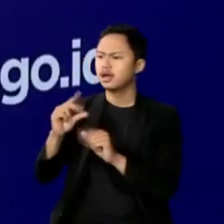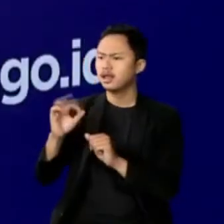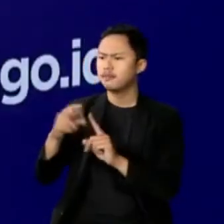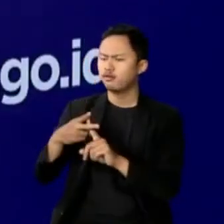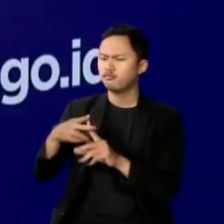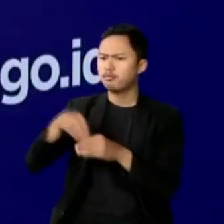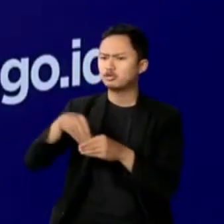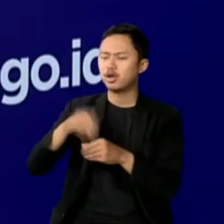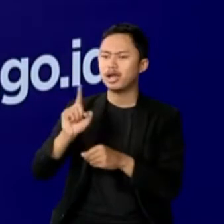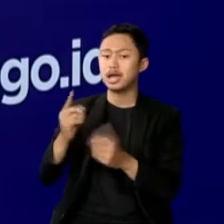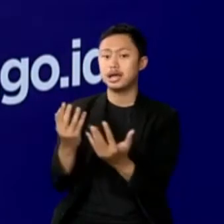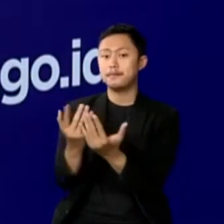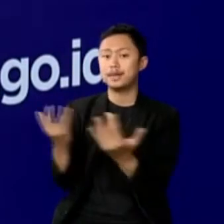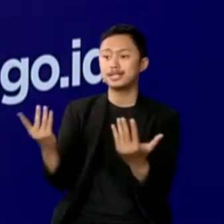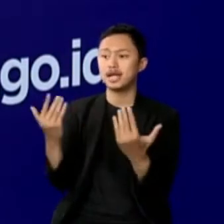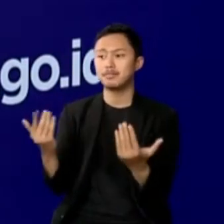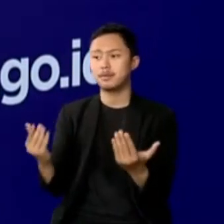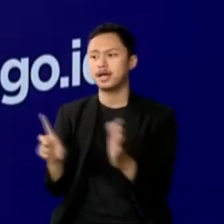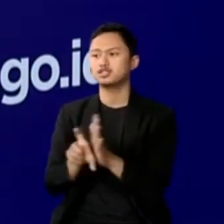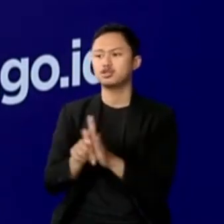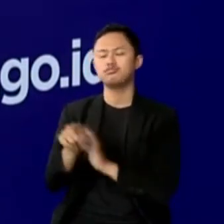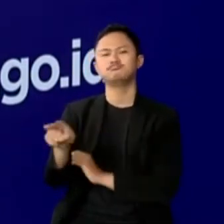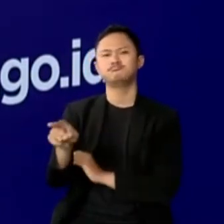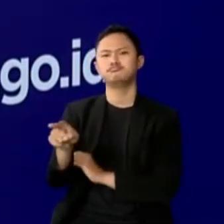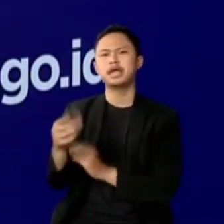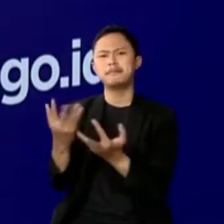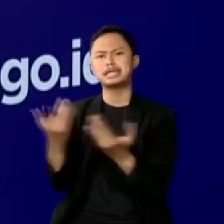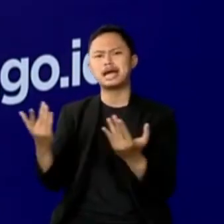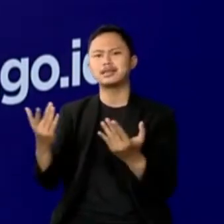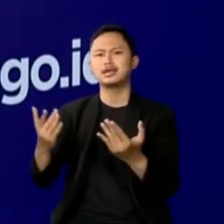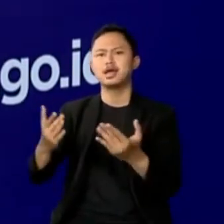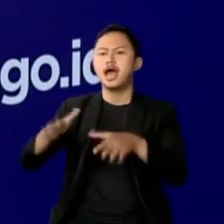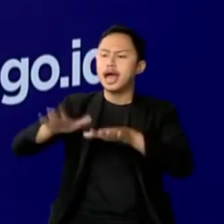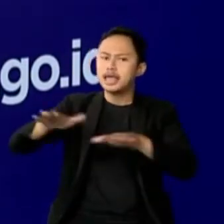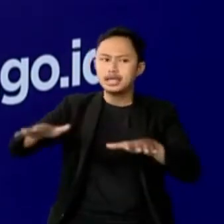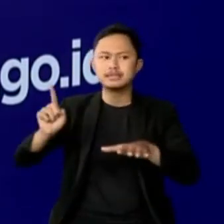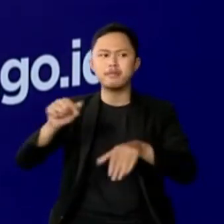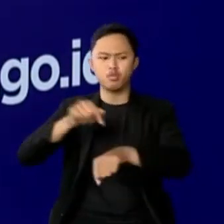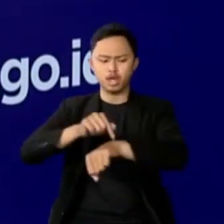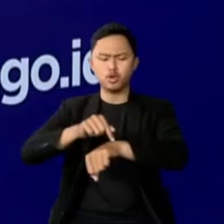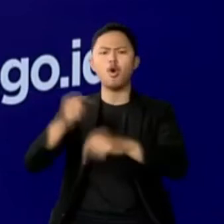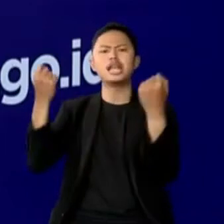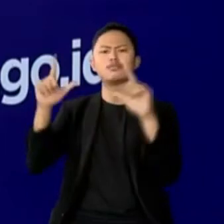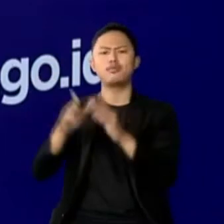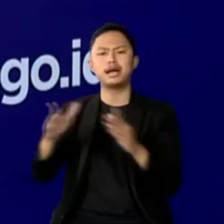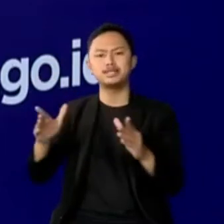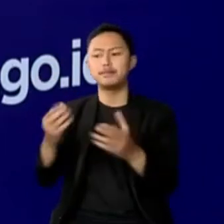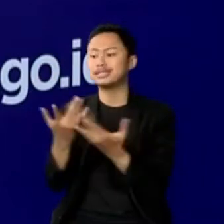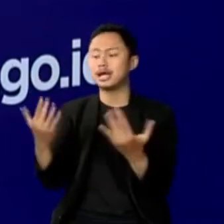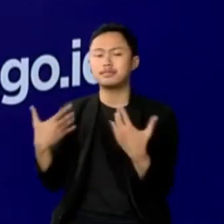pernah dilakukan ke masyarakat diberikan masyarakat bagaimana untuk bisa terus waspada terutama ini mendekati masa libur panjang